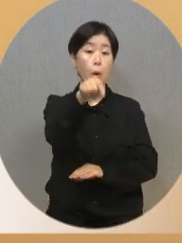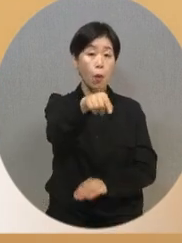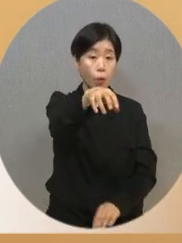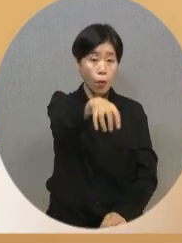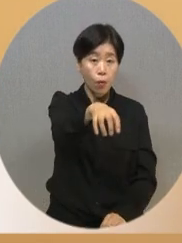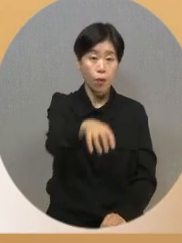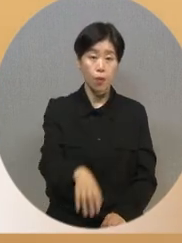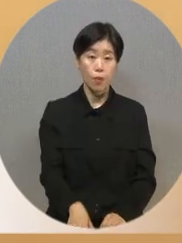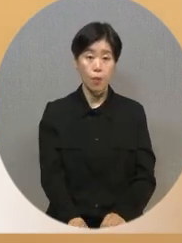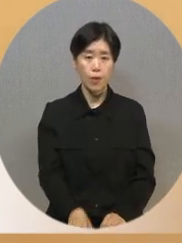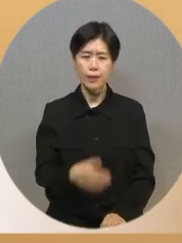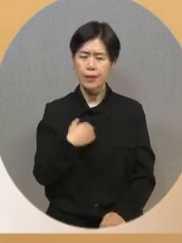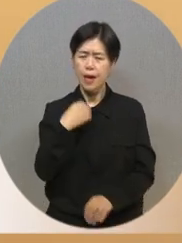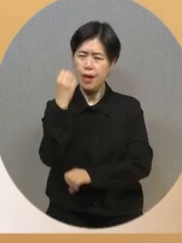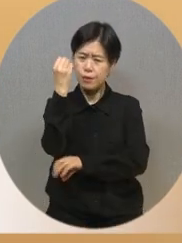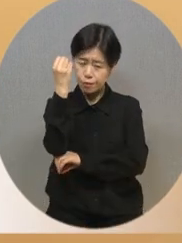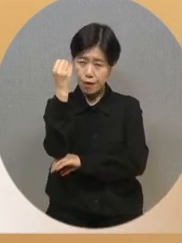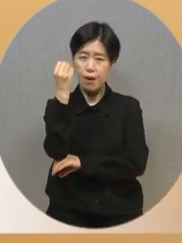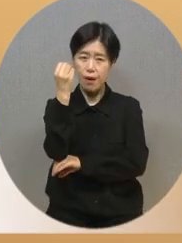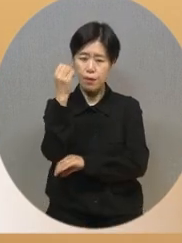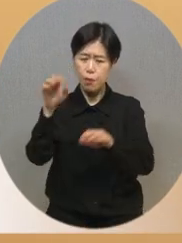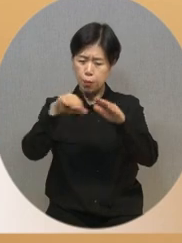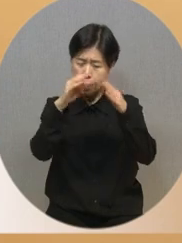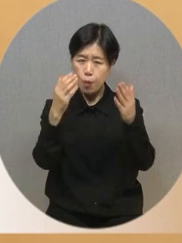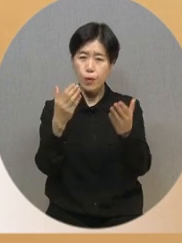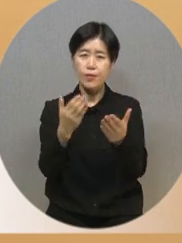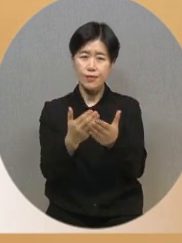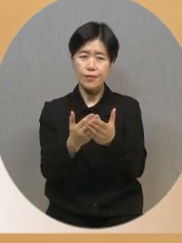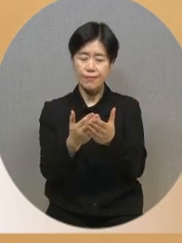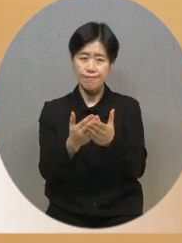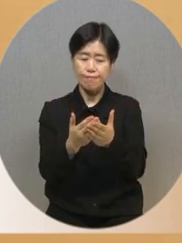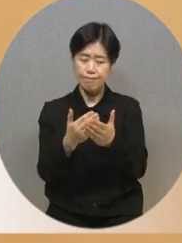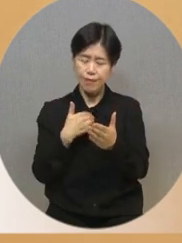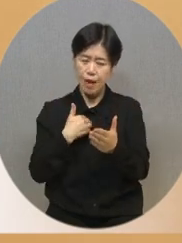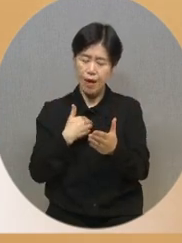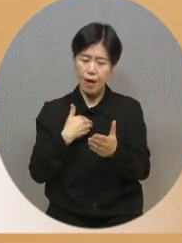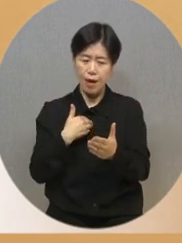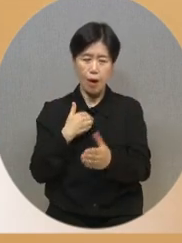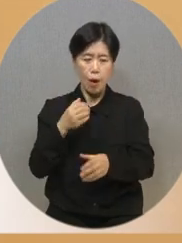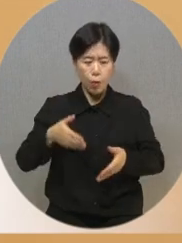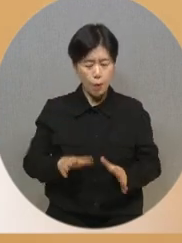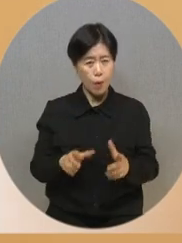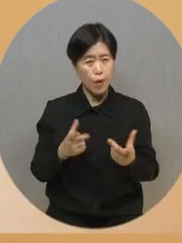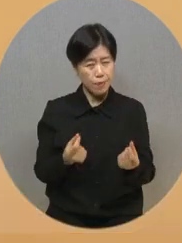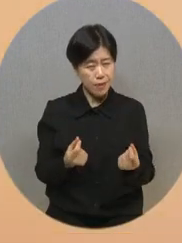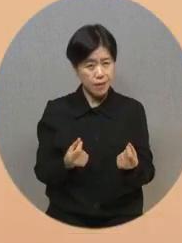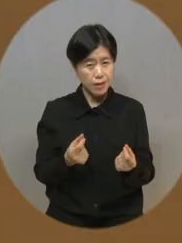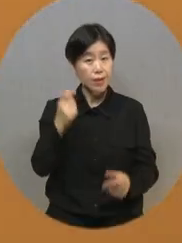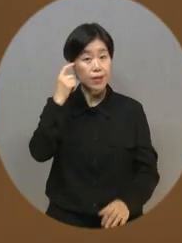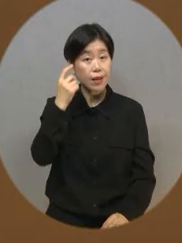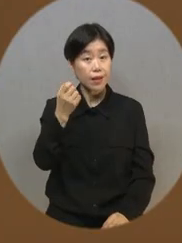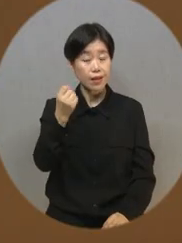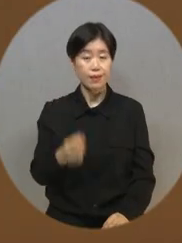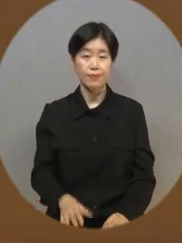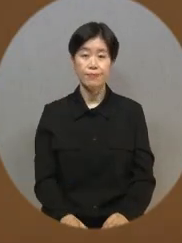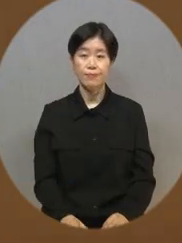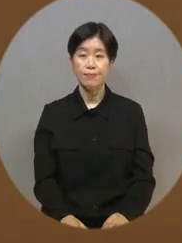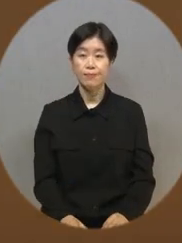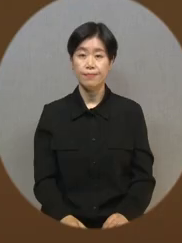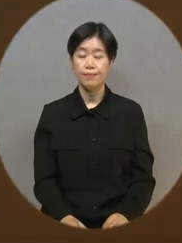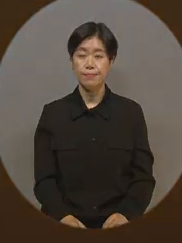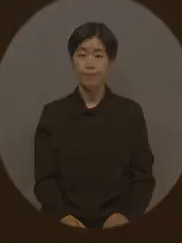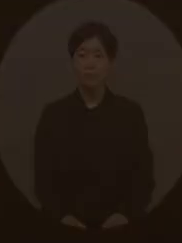너머에 저의 근원적인 모든 이야기가 시작되는 출발점이 있다 생각하며 걸었어요.